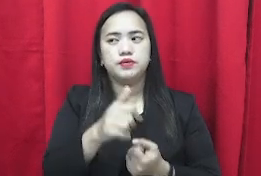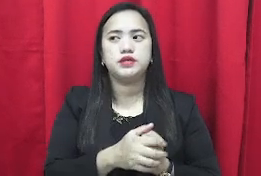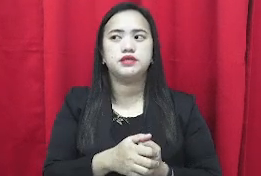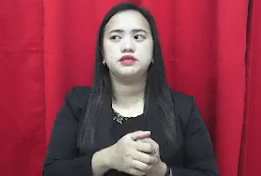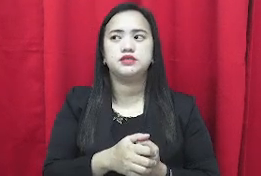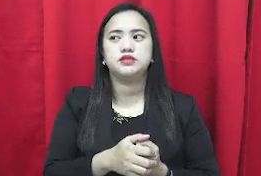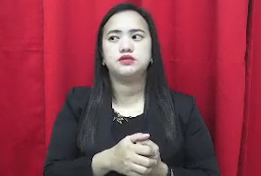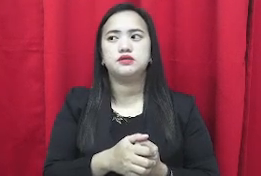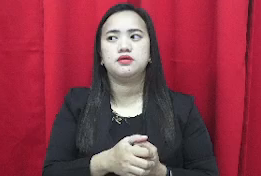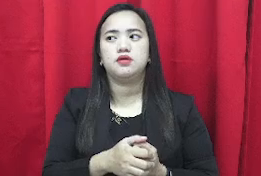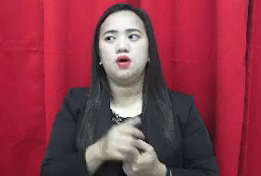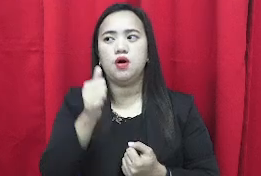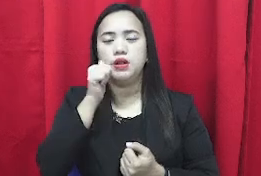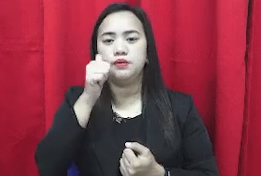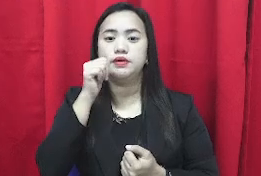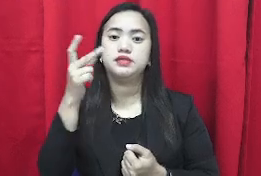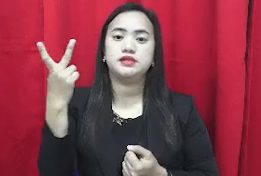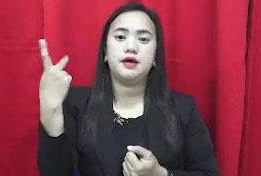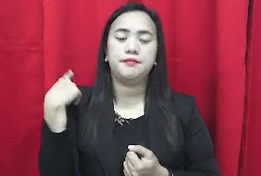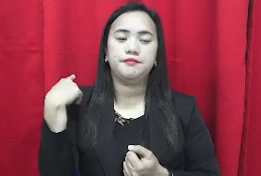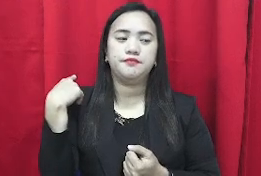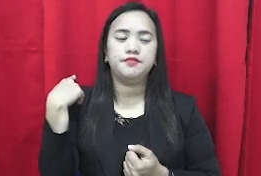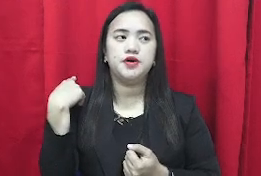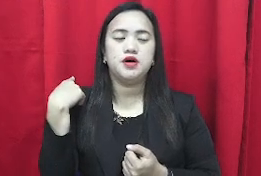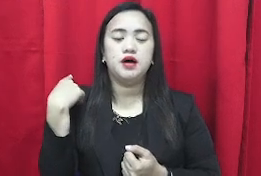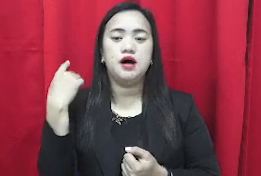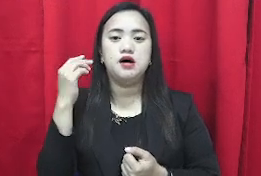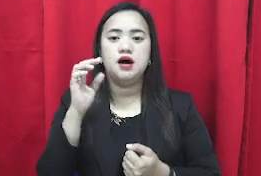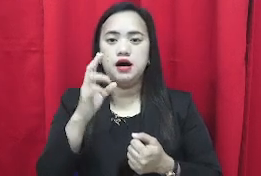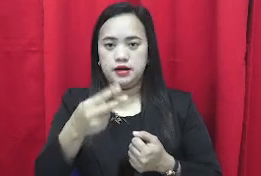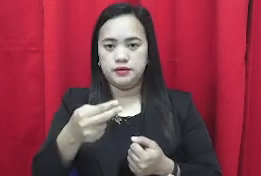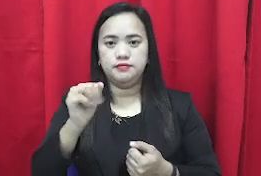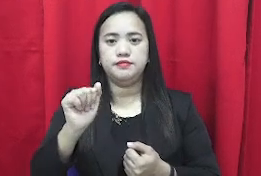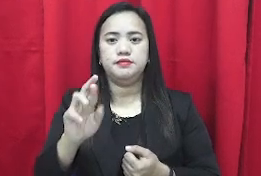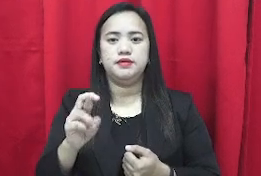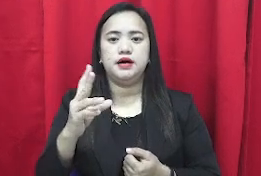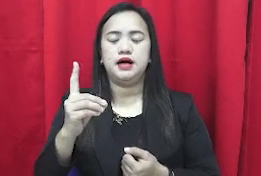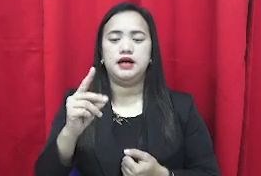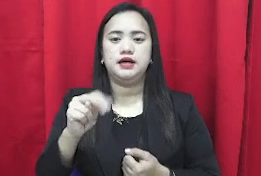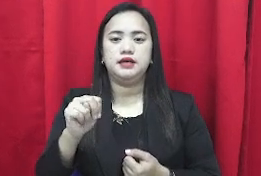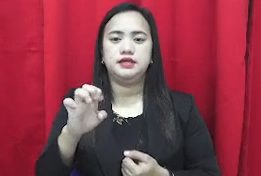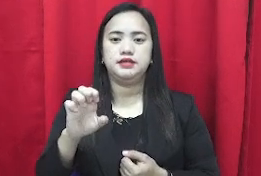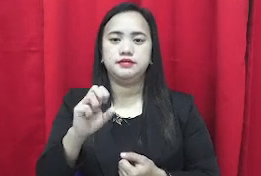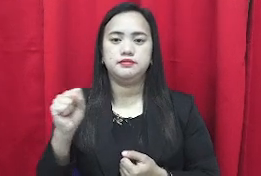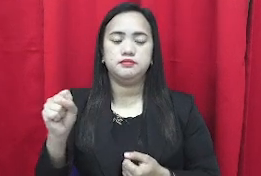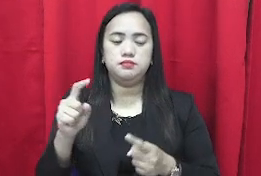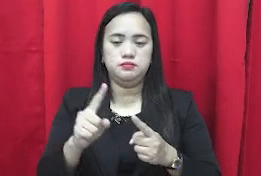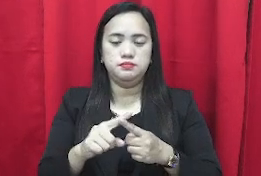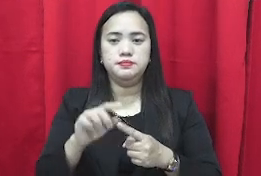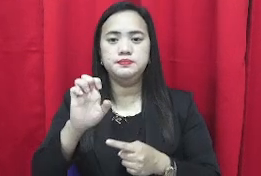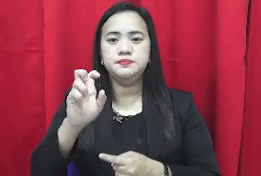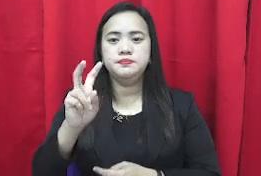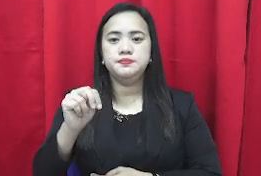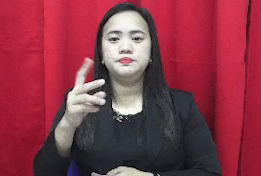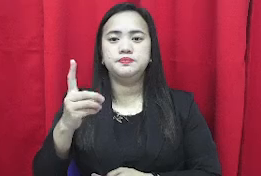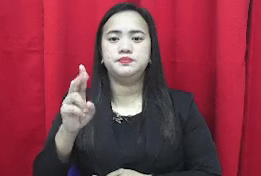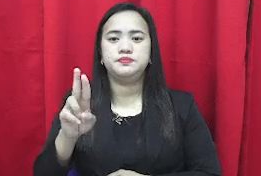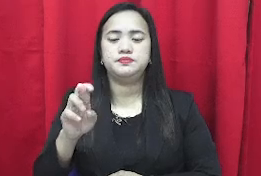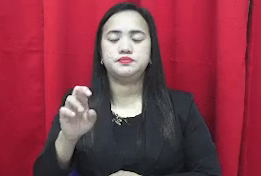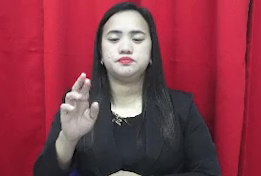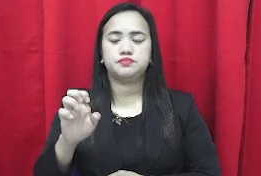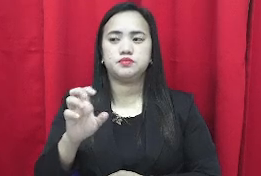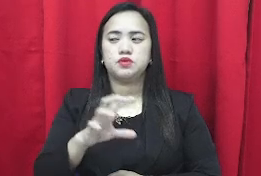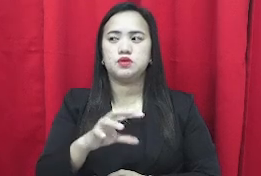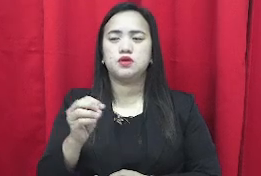true Amen In other words the word hardness is not meant para gamitin sa kadramahan Alam